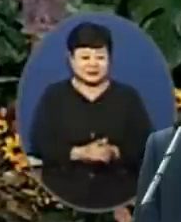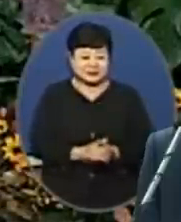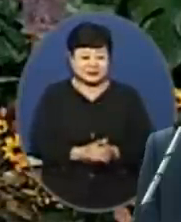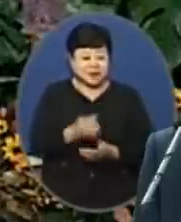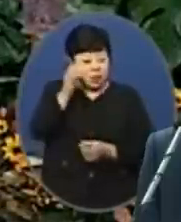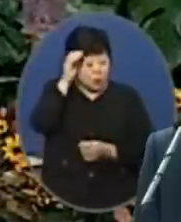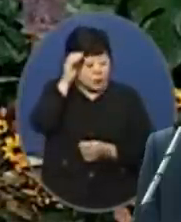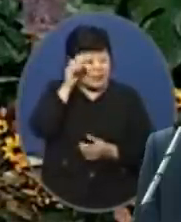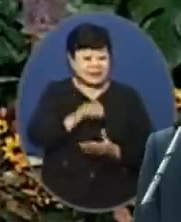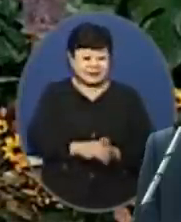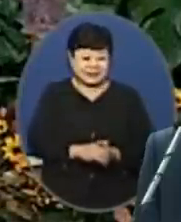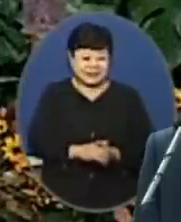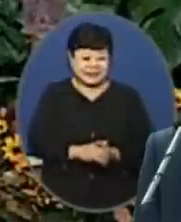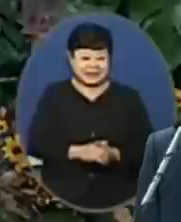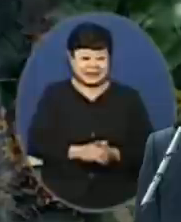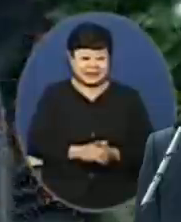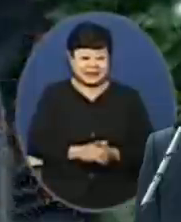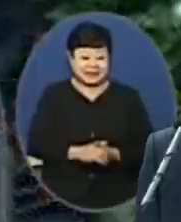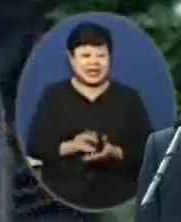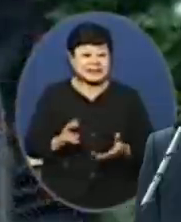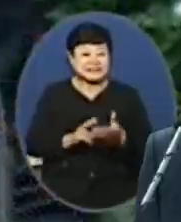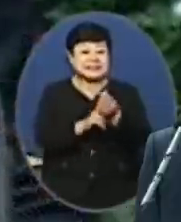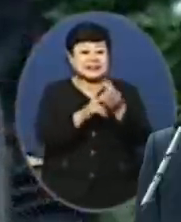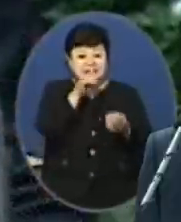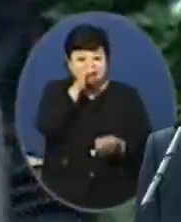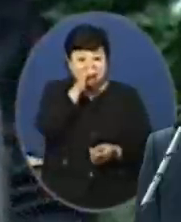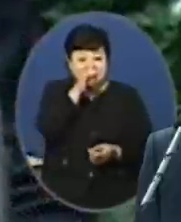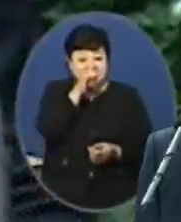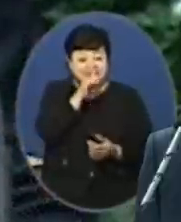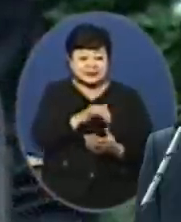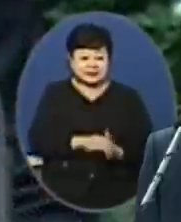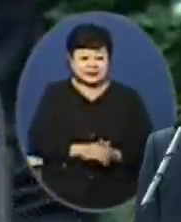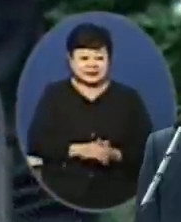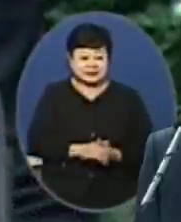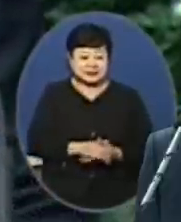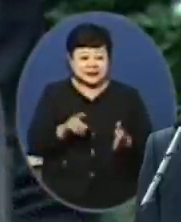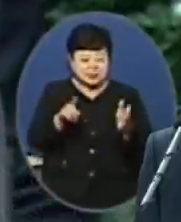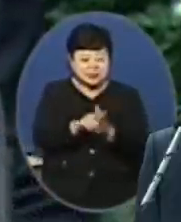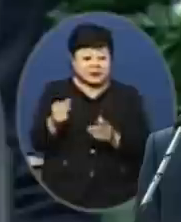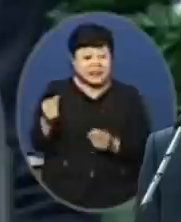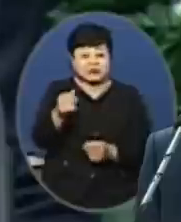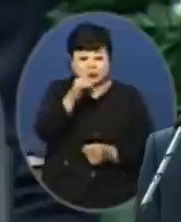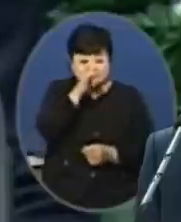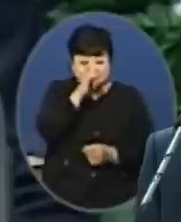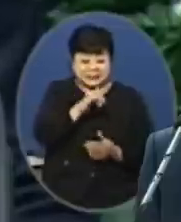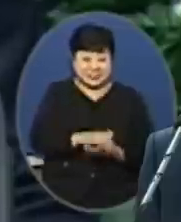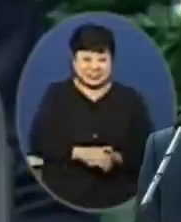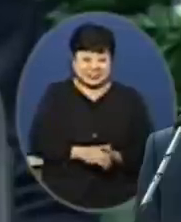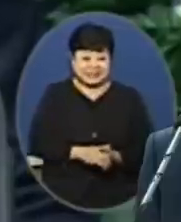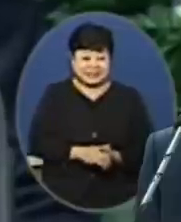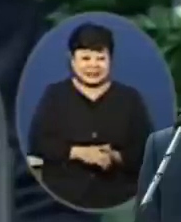고대해야 되는 것입니다. 우리는 기적이 있는 신앙을 가지고 있는 것입니다.